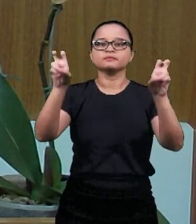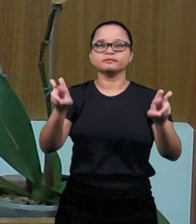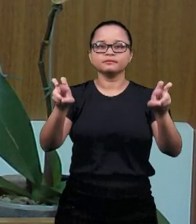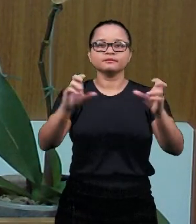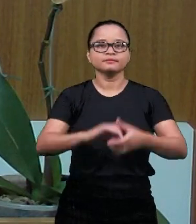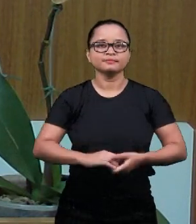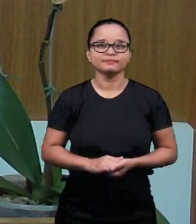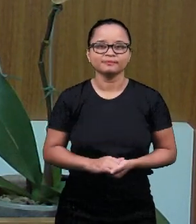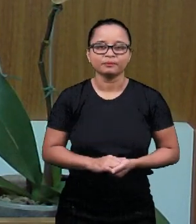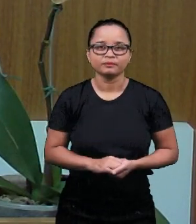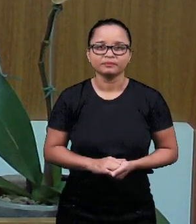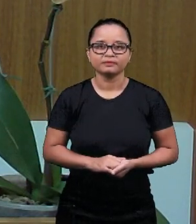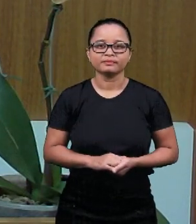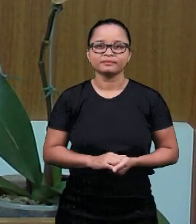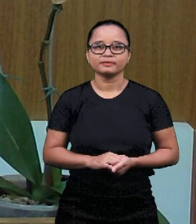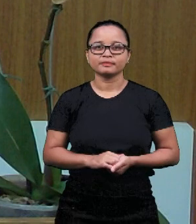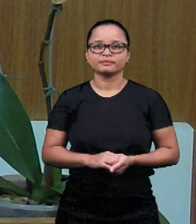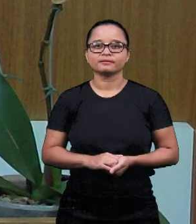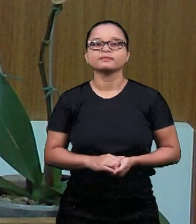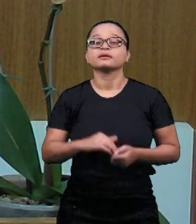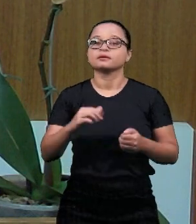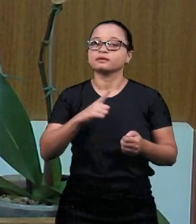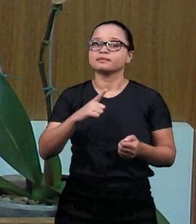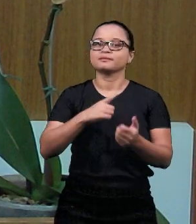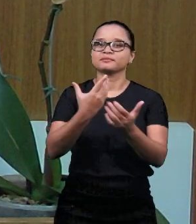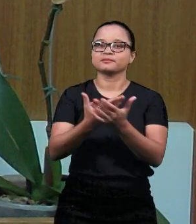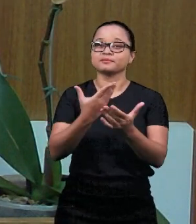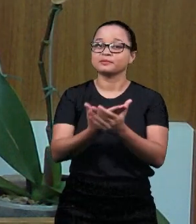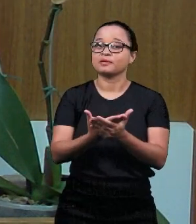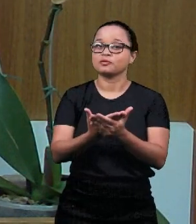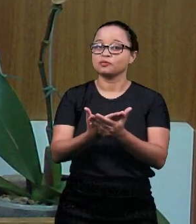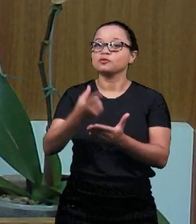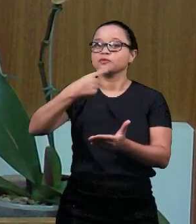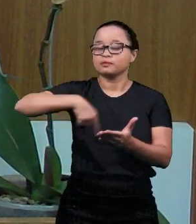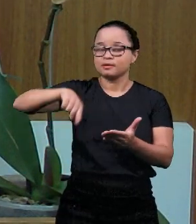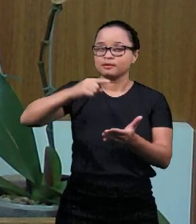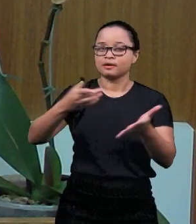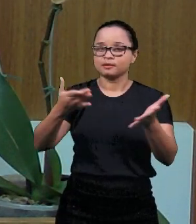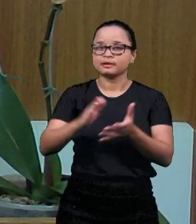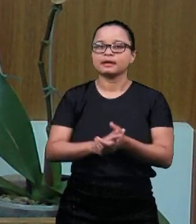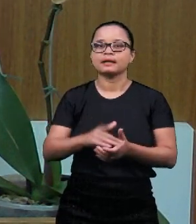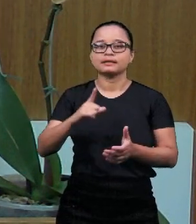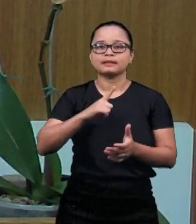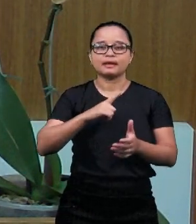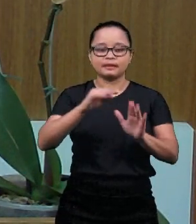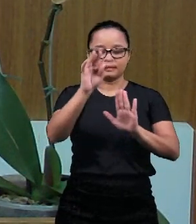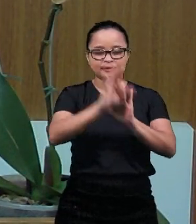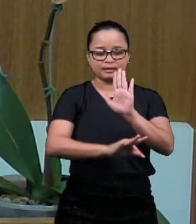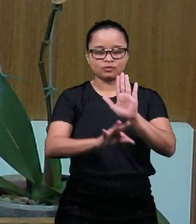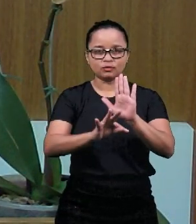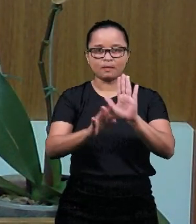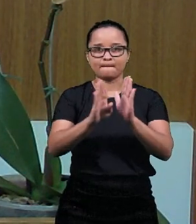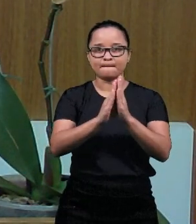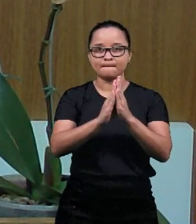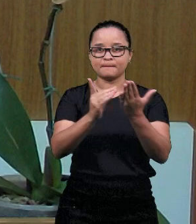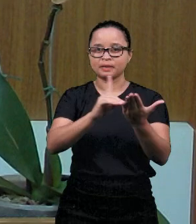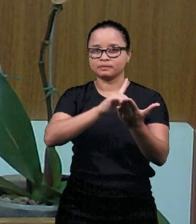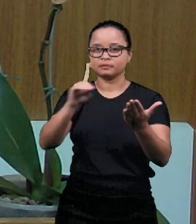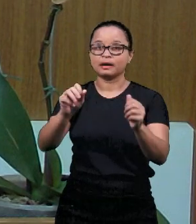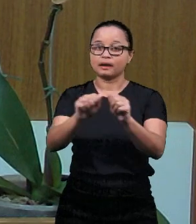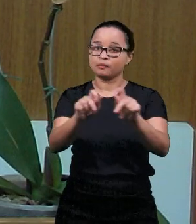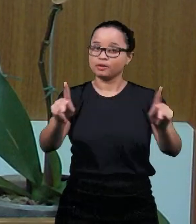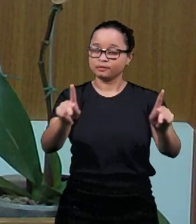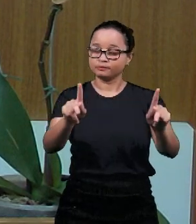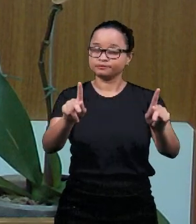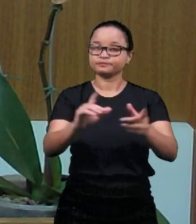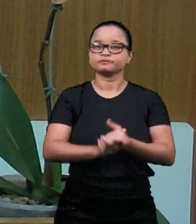sommes en train de faire. Nous avons un texte biblique qui se trouve dans le livre d'Apocalypse. Pratiquement, c'est la base de